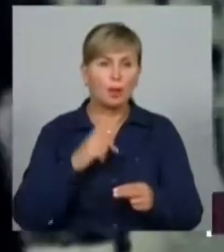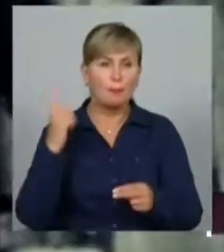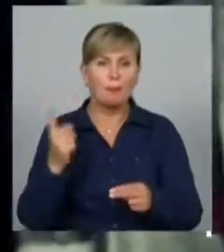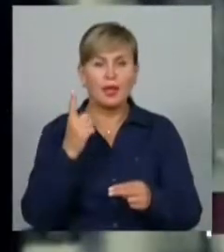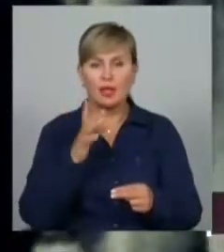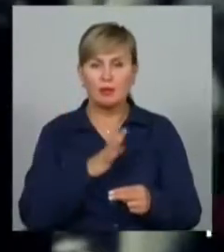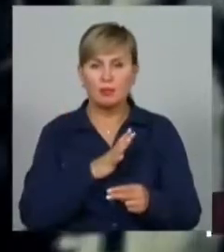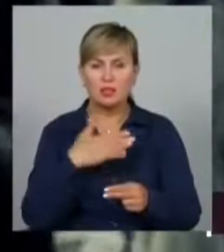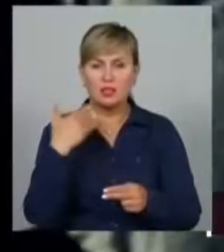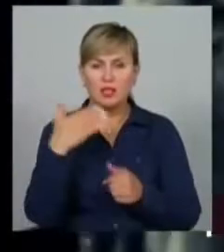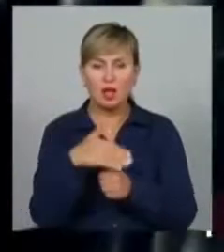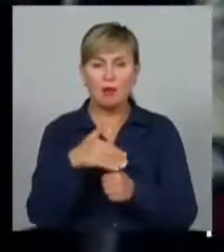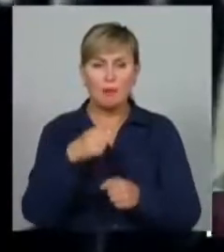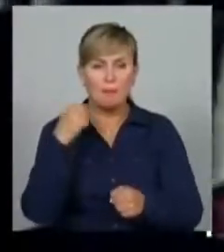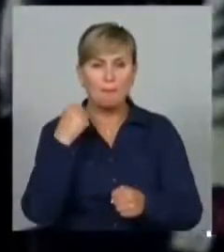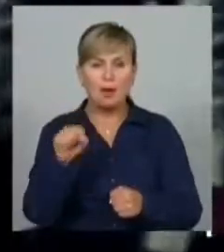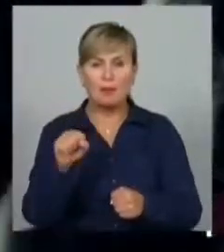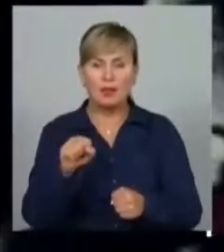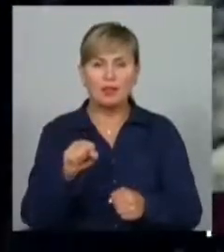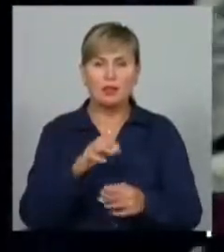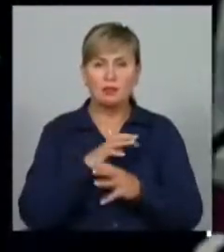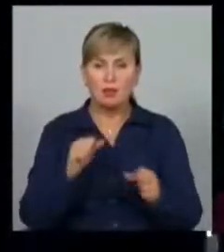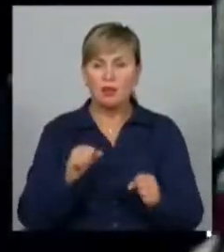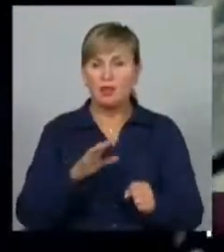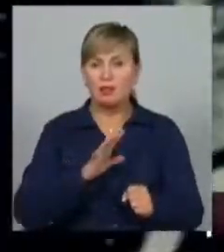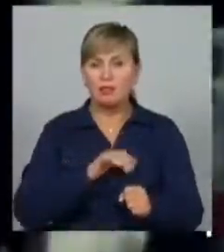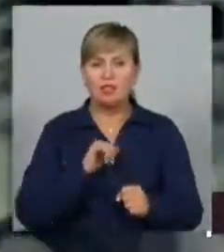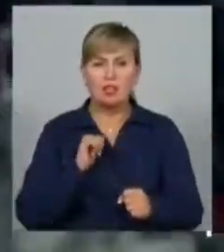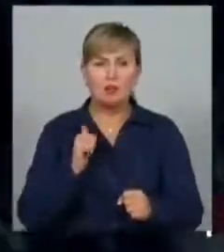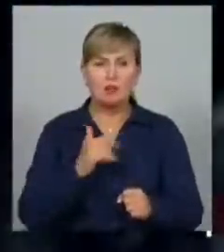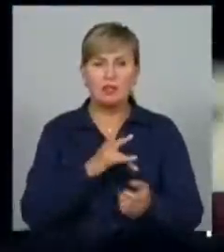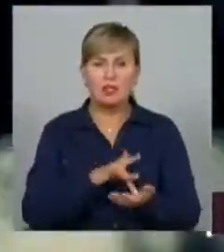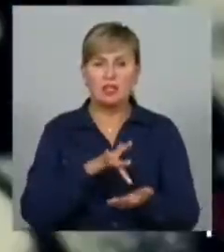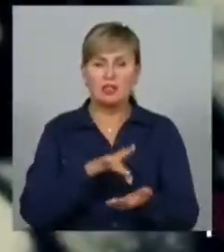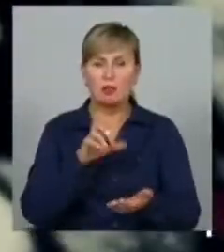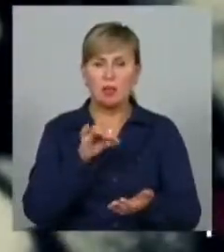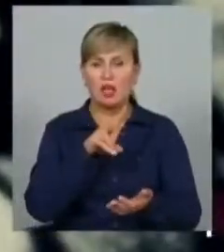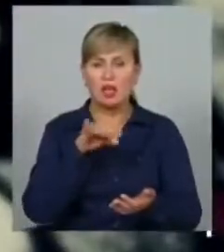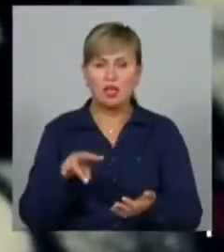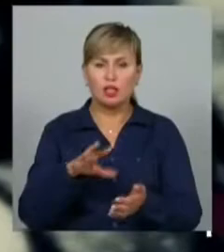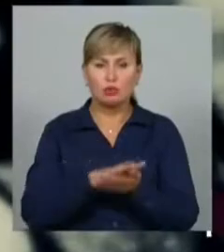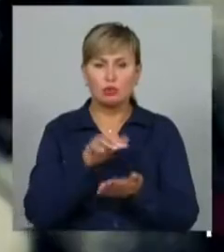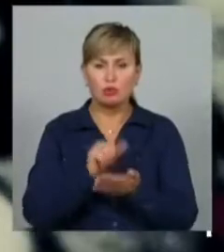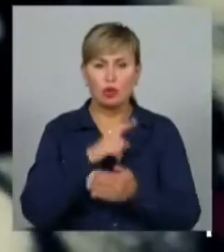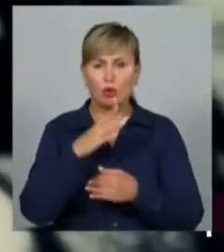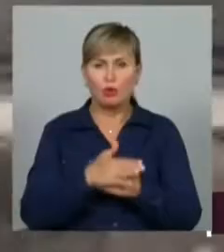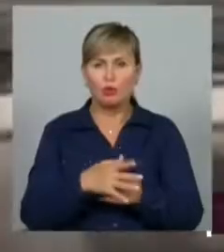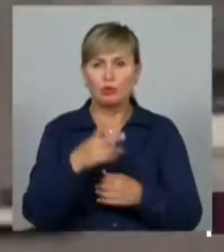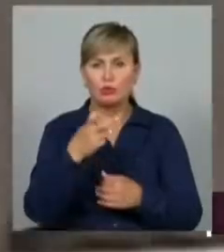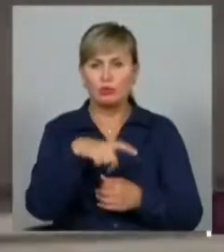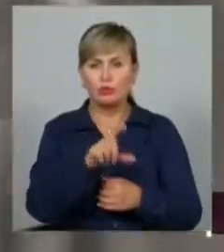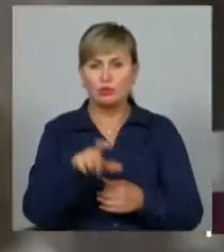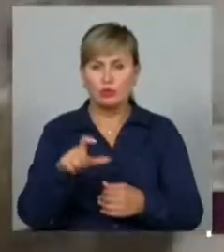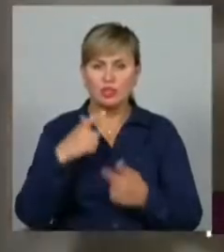водрузили знамя победы на фасаде Рейхстага. В победной схватке в самом сердце Берлина взвод Кошкарбаева уничтожил около 200